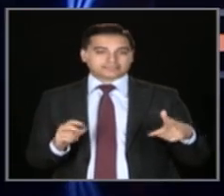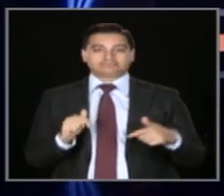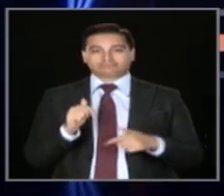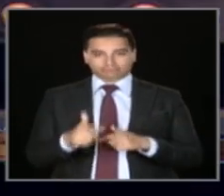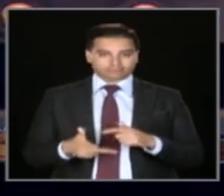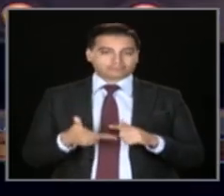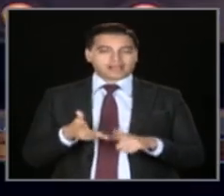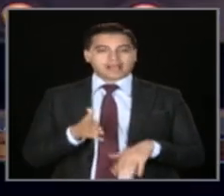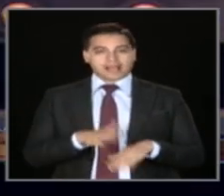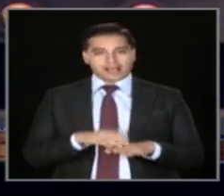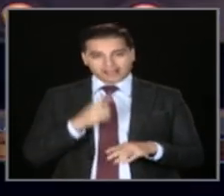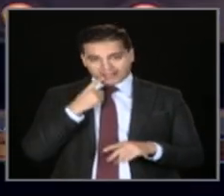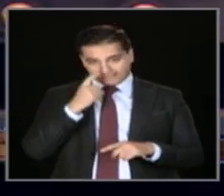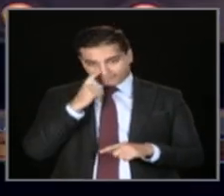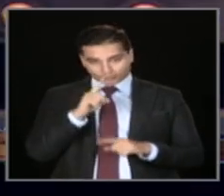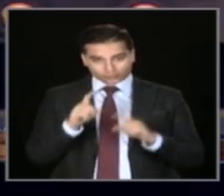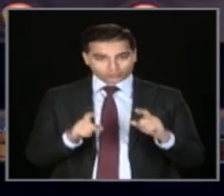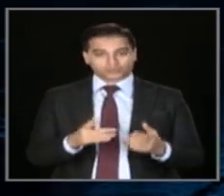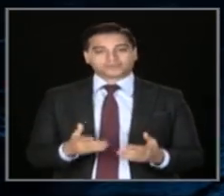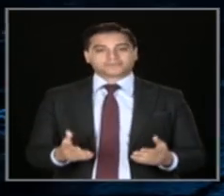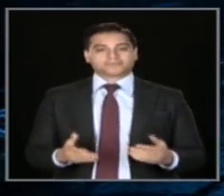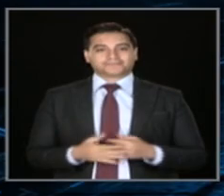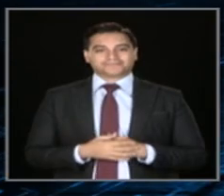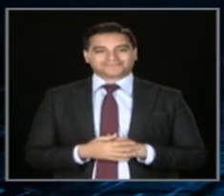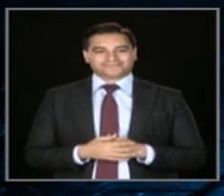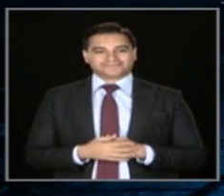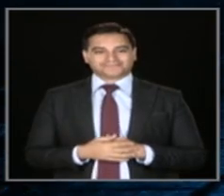60. ودلوقتي مع الفقرة الثالثة، فقرة الفنون.